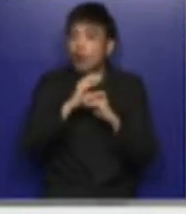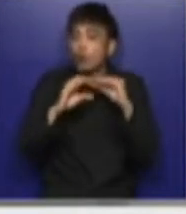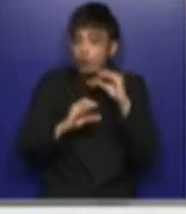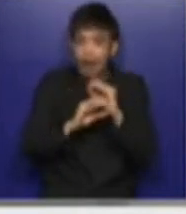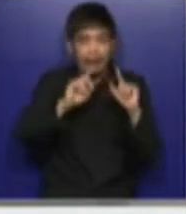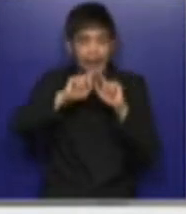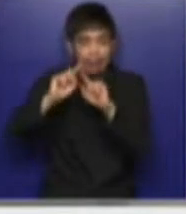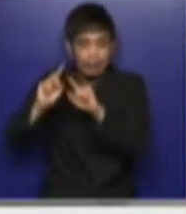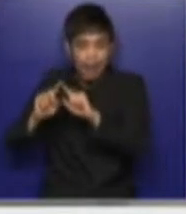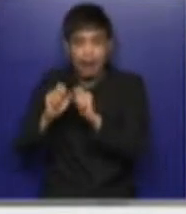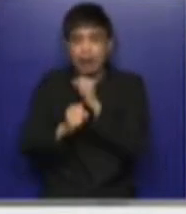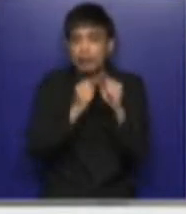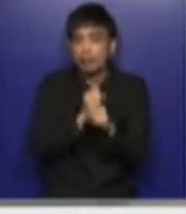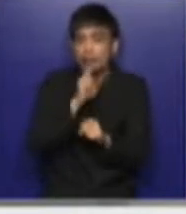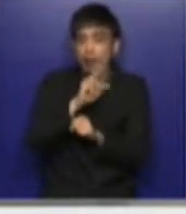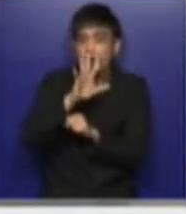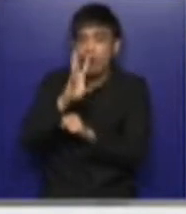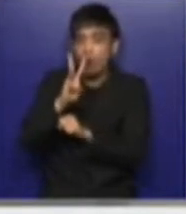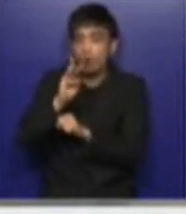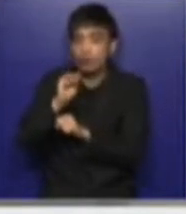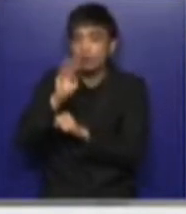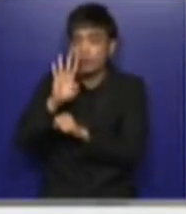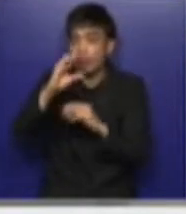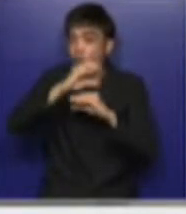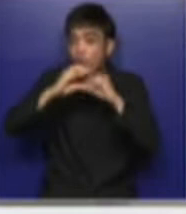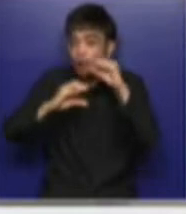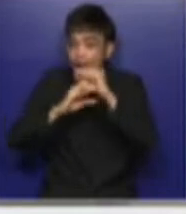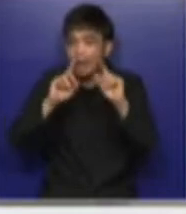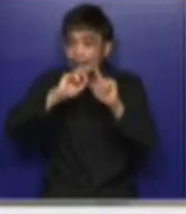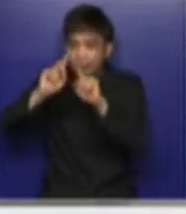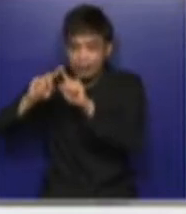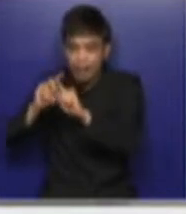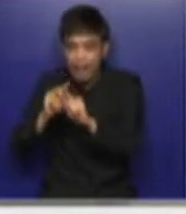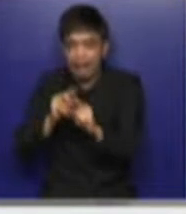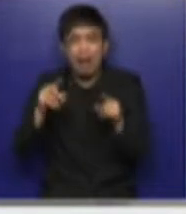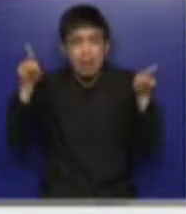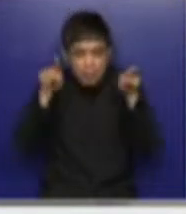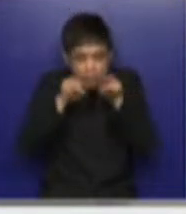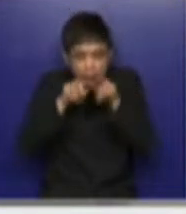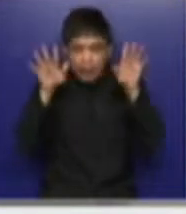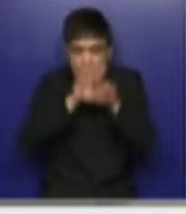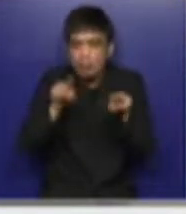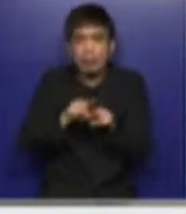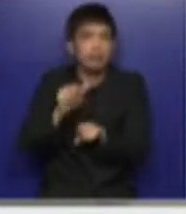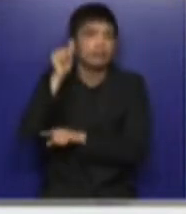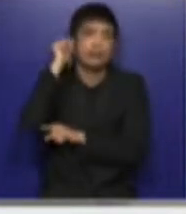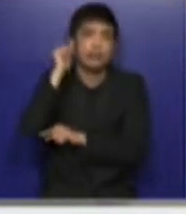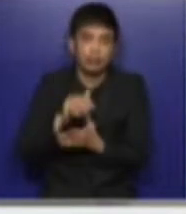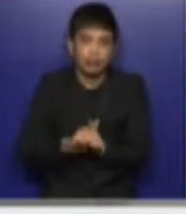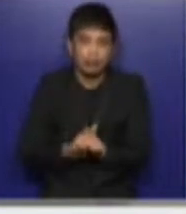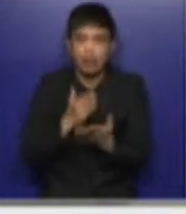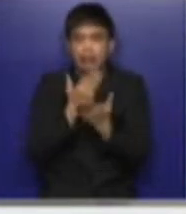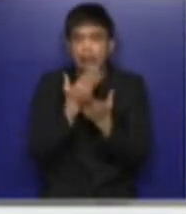ทำขึ้นในปีงบประมาณ2564ไม่ได้มีโครงการใดๆแตกต่างไปจากในอดีตเลยนะคะงบด้านวัฒนธรรมมีแต่